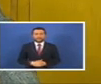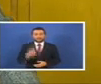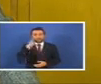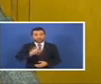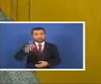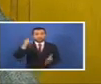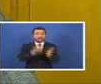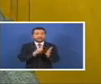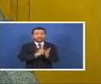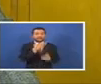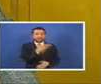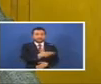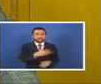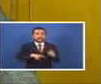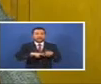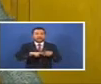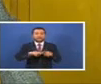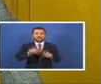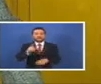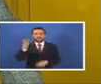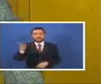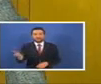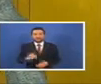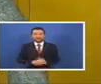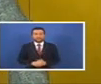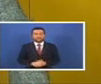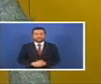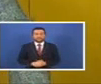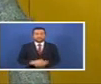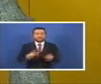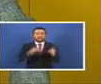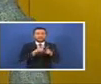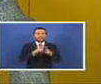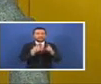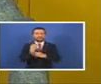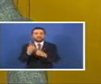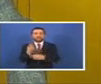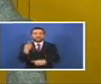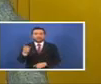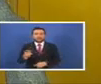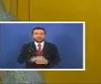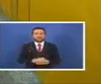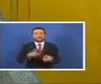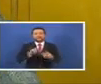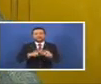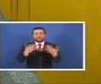Cumhuriyet Gazetesi, Ahmet Şık, Deniz Yücel